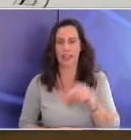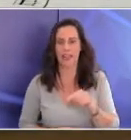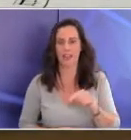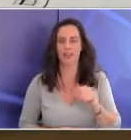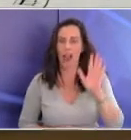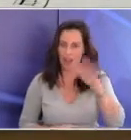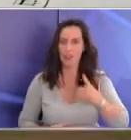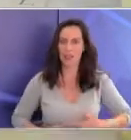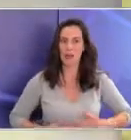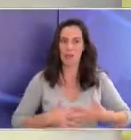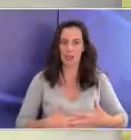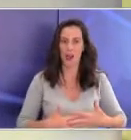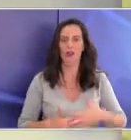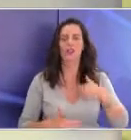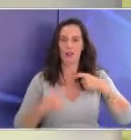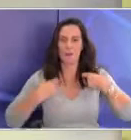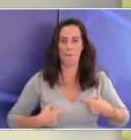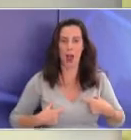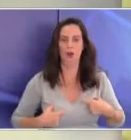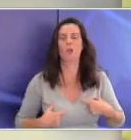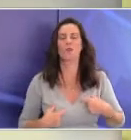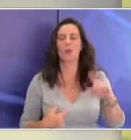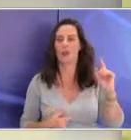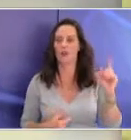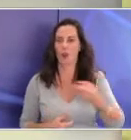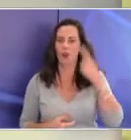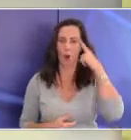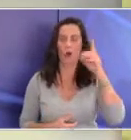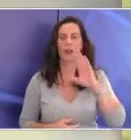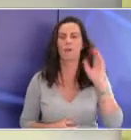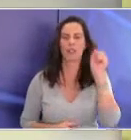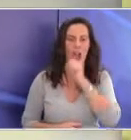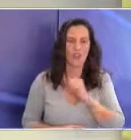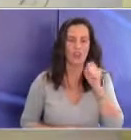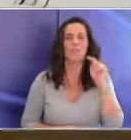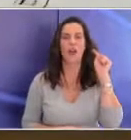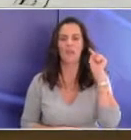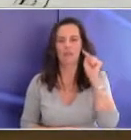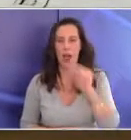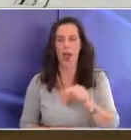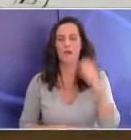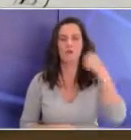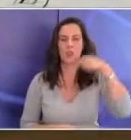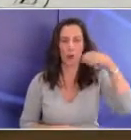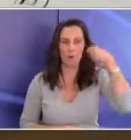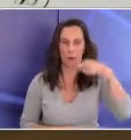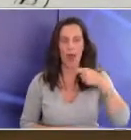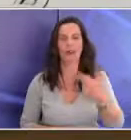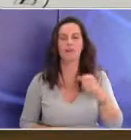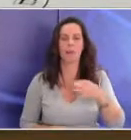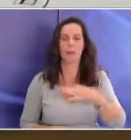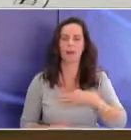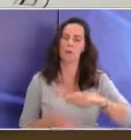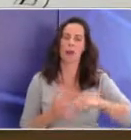איתם בקנגרו, בפאוץ', והם כולנו יודעים בעל פה את השירים, ובאים וצובעים את הפנים, וזה